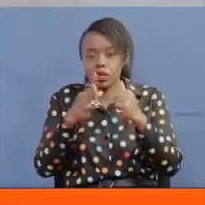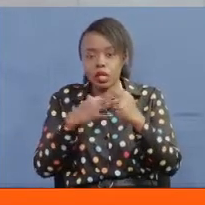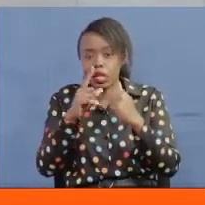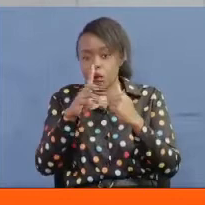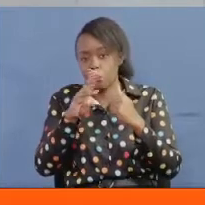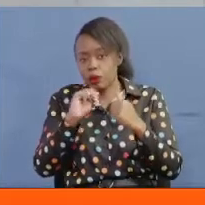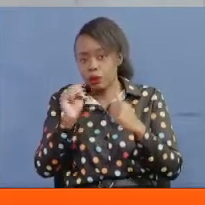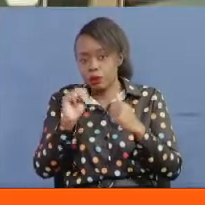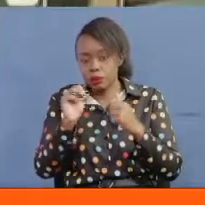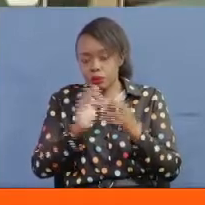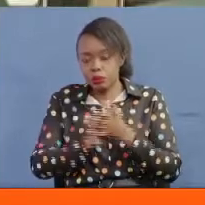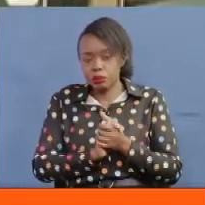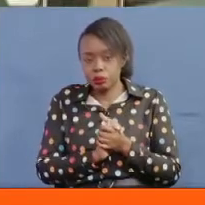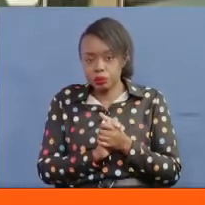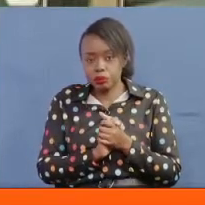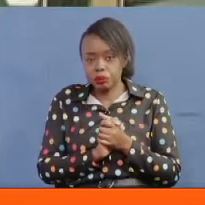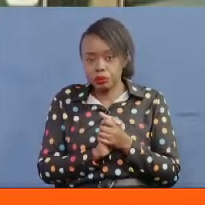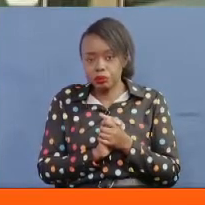100,000.